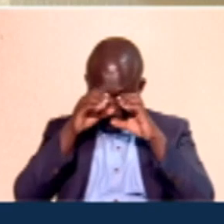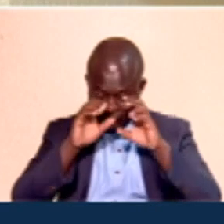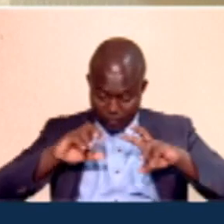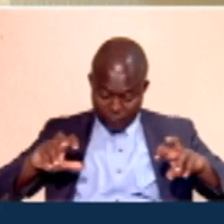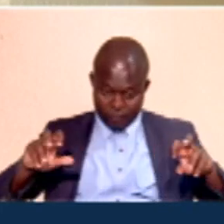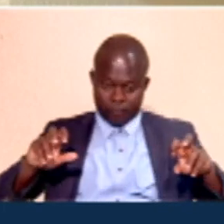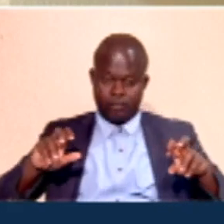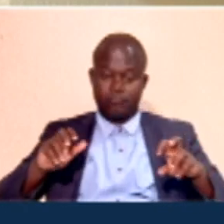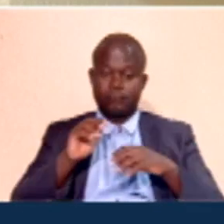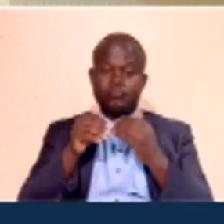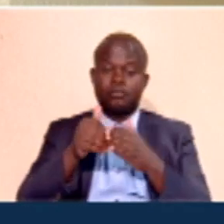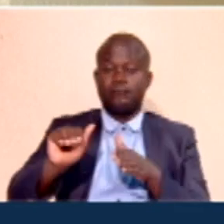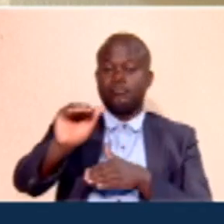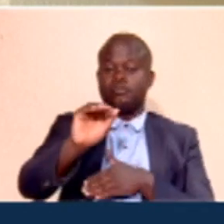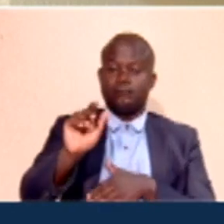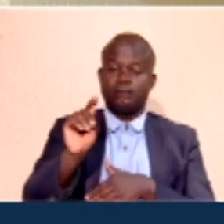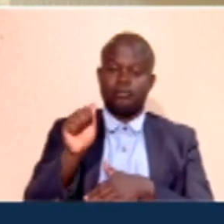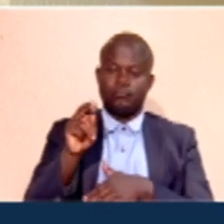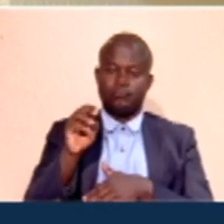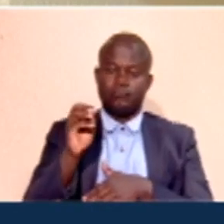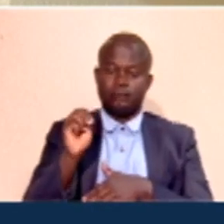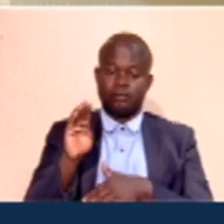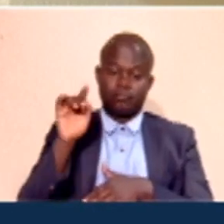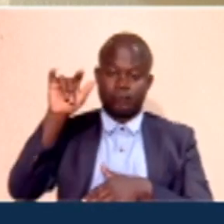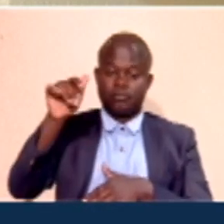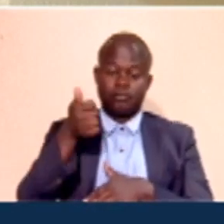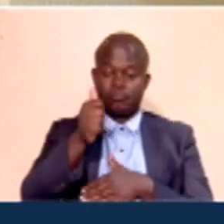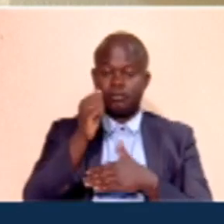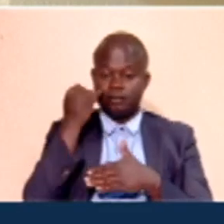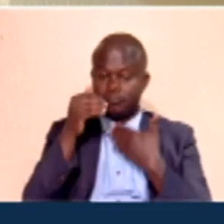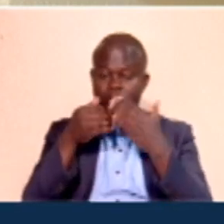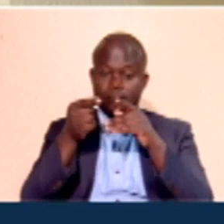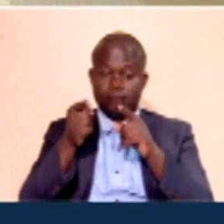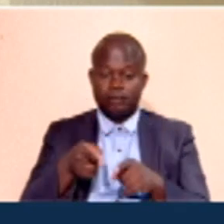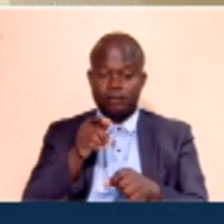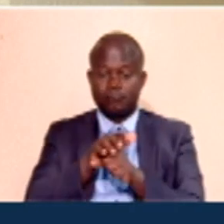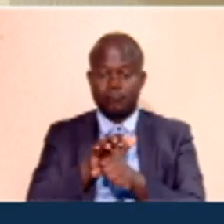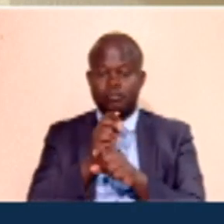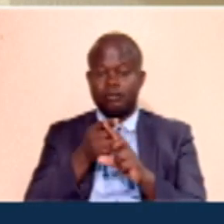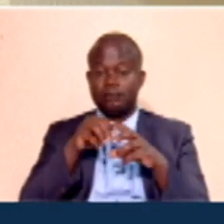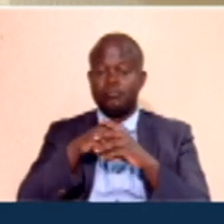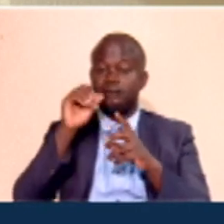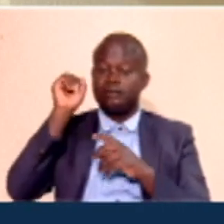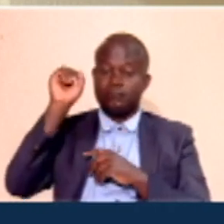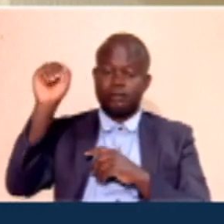radio therapy hariya Kanombe. Hariya rero abaje abenshi baba bavuye